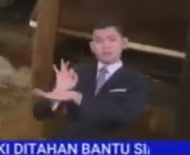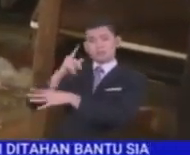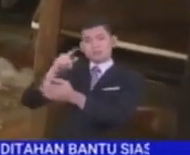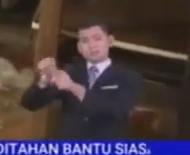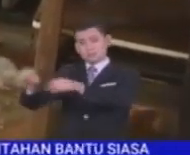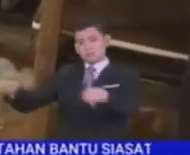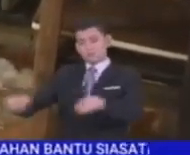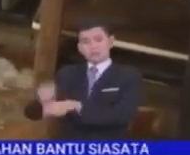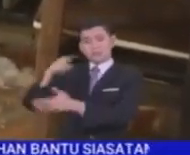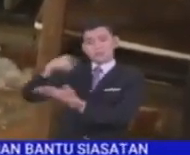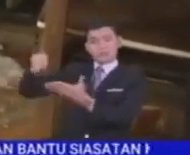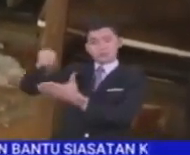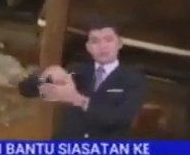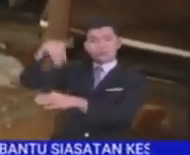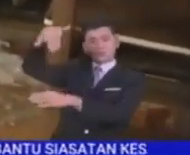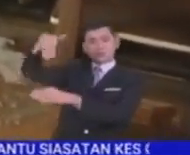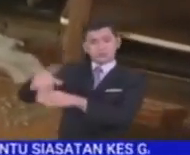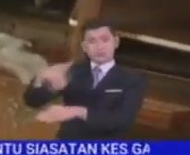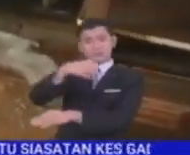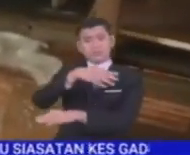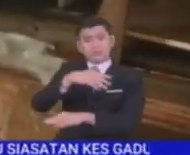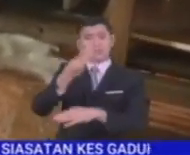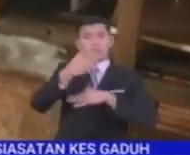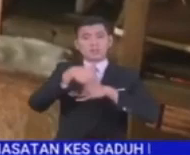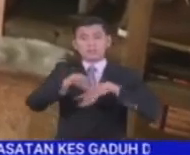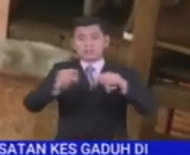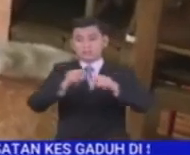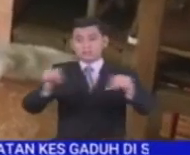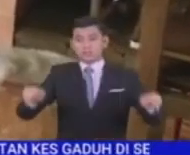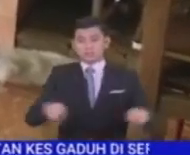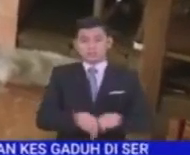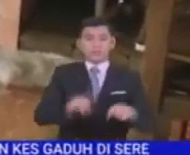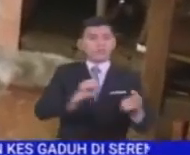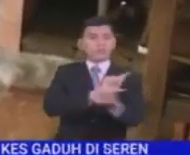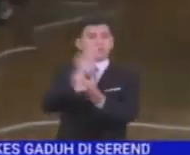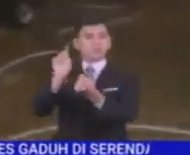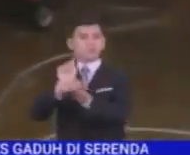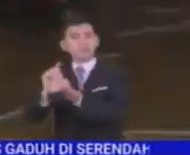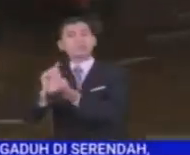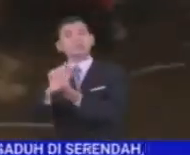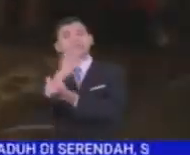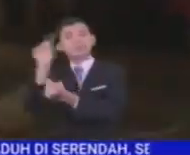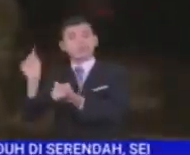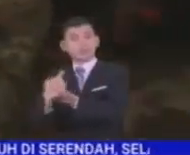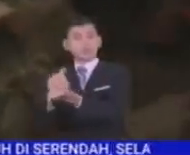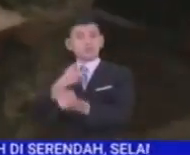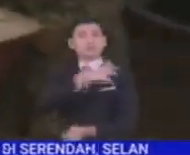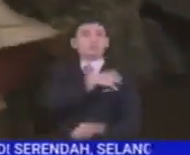Sekiranya perlu, mereka akan ditempatkan di lokasi alternatif yang akan diselaraskan pegawai daerah yang ditugaskan.